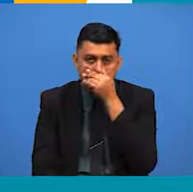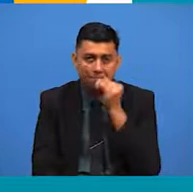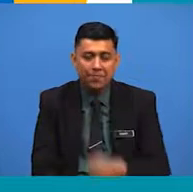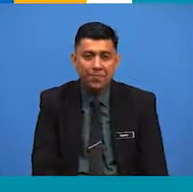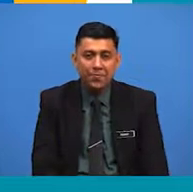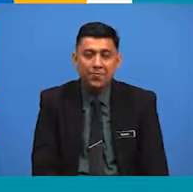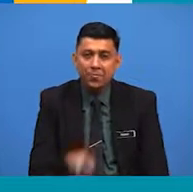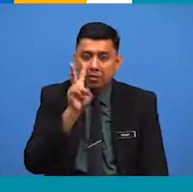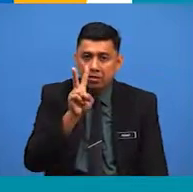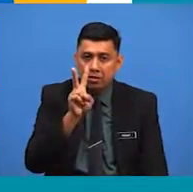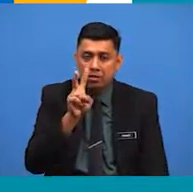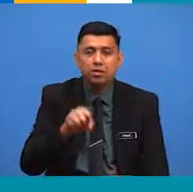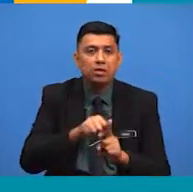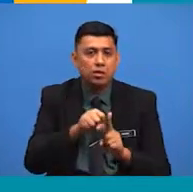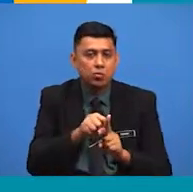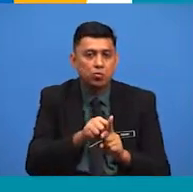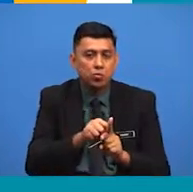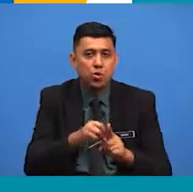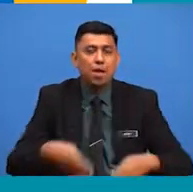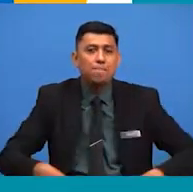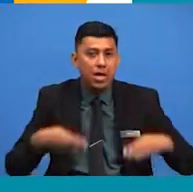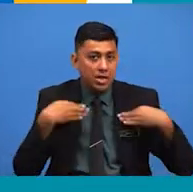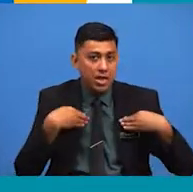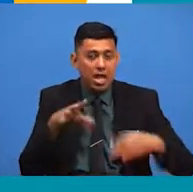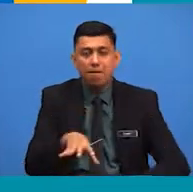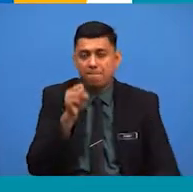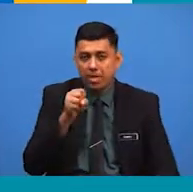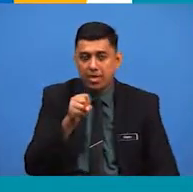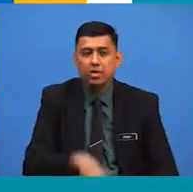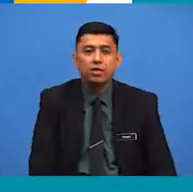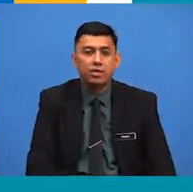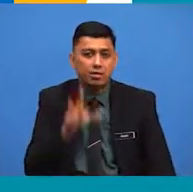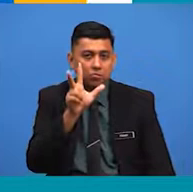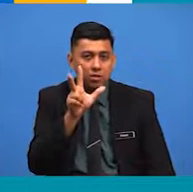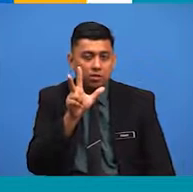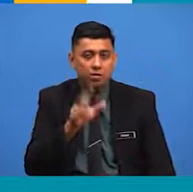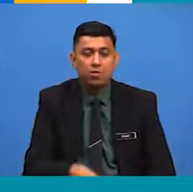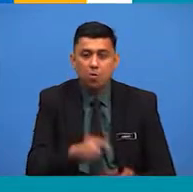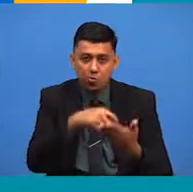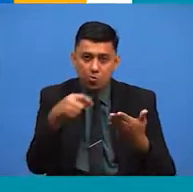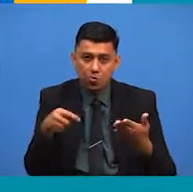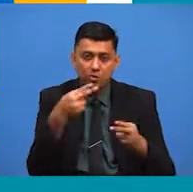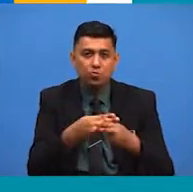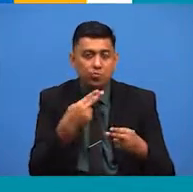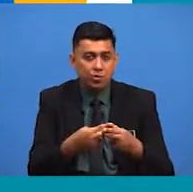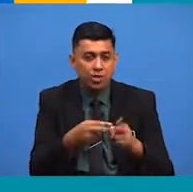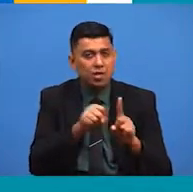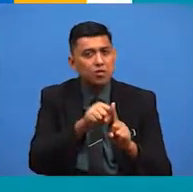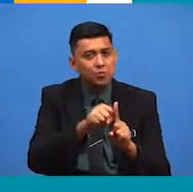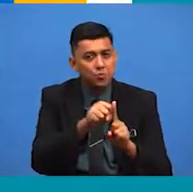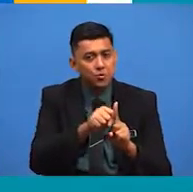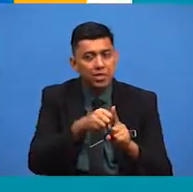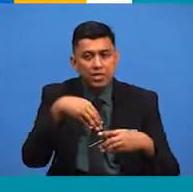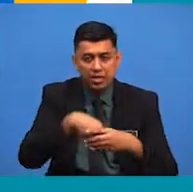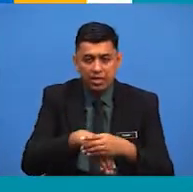Kedua, suhu badan diambil. Ketiga, menulis nama dan suhu di dalam